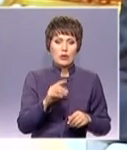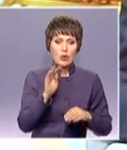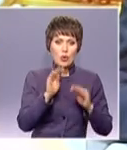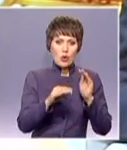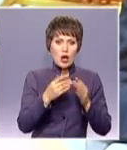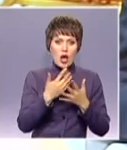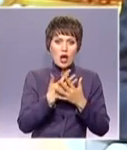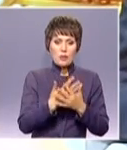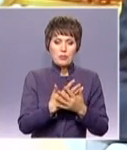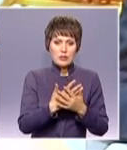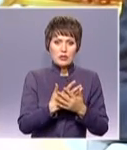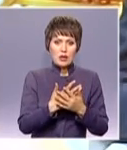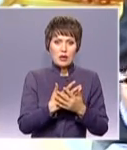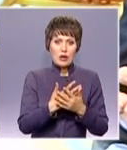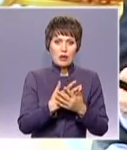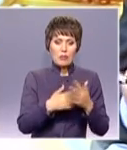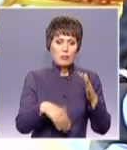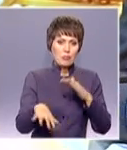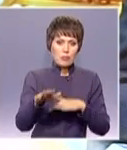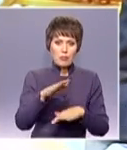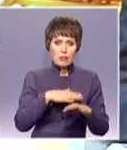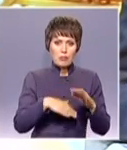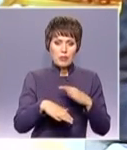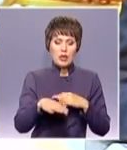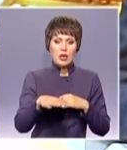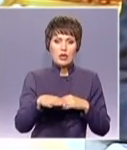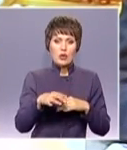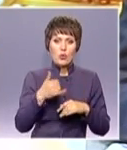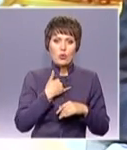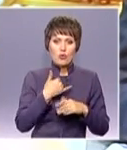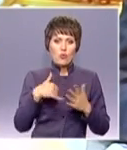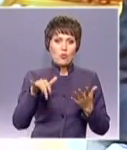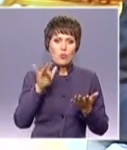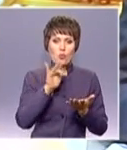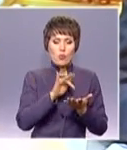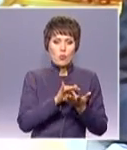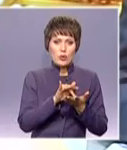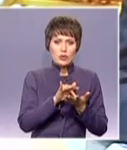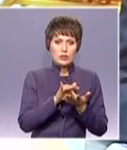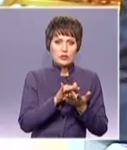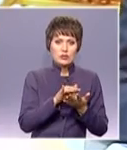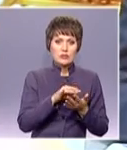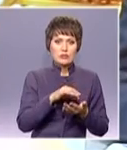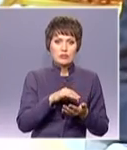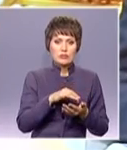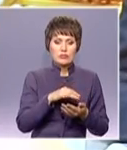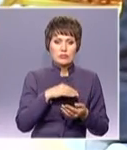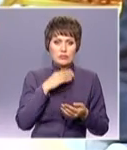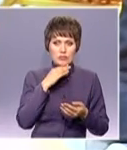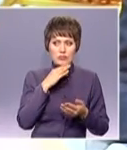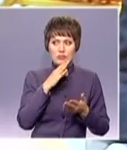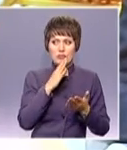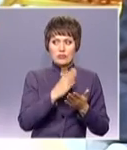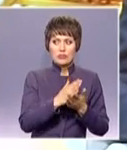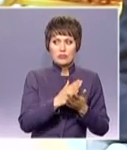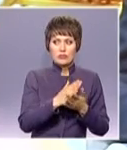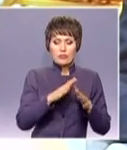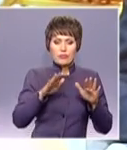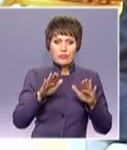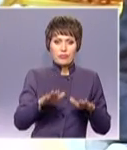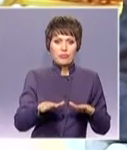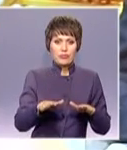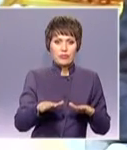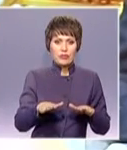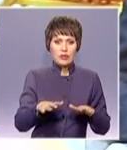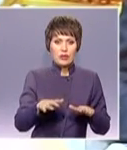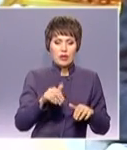создание общественного бассейна, ну, у нас в городе достаточно есть мест